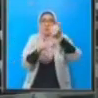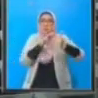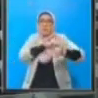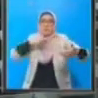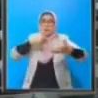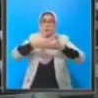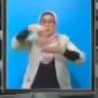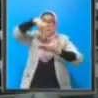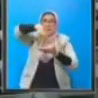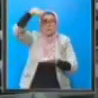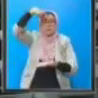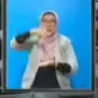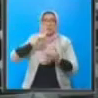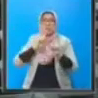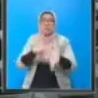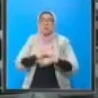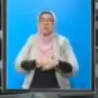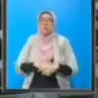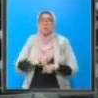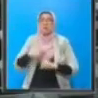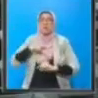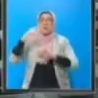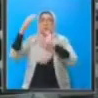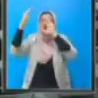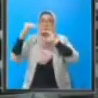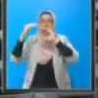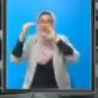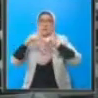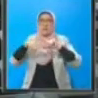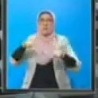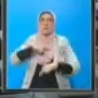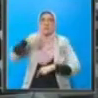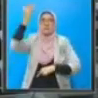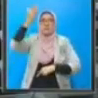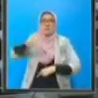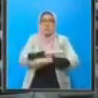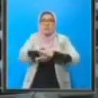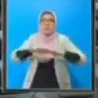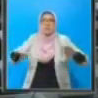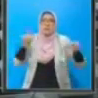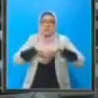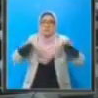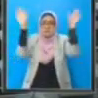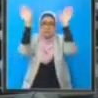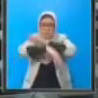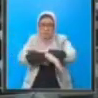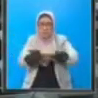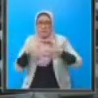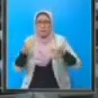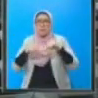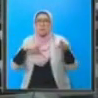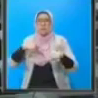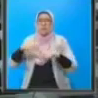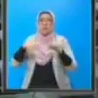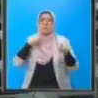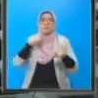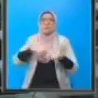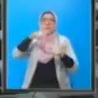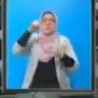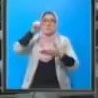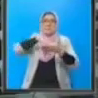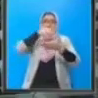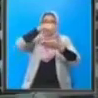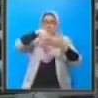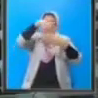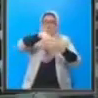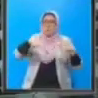menjawab Saya harap tulis pikir jarang melindungi ahli parlimen seperti Tasik gue mabok kesalahan besar dalam dewan rakyat waktunya